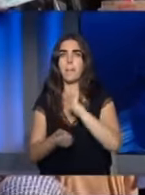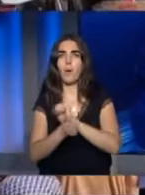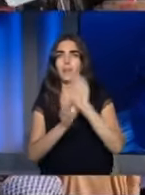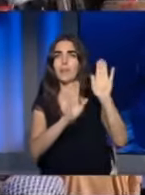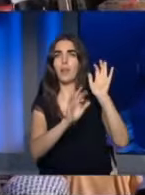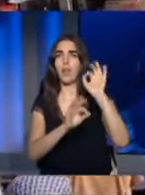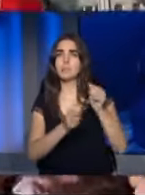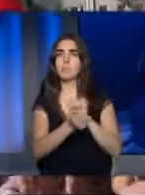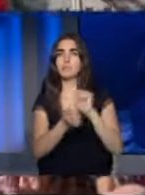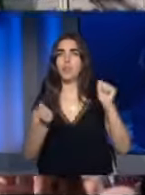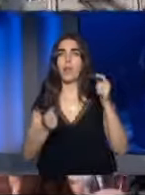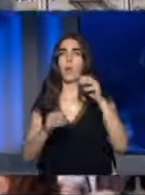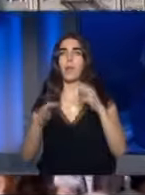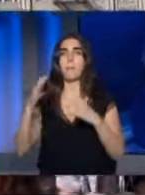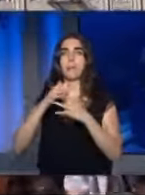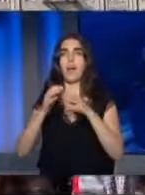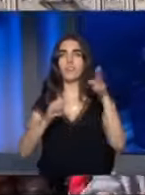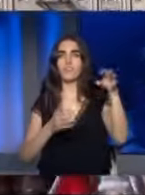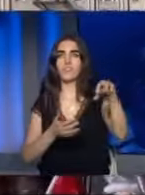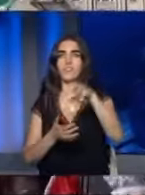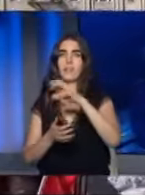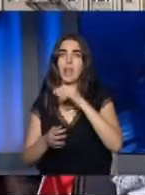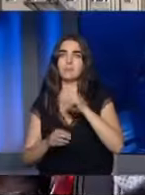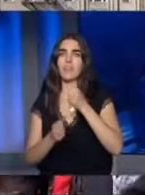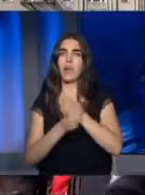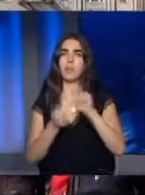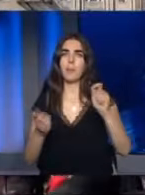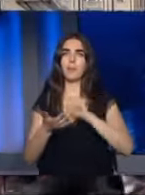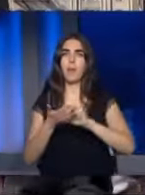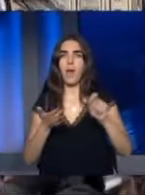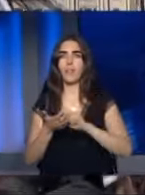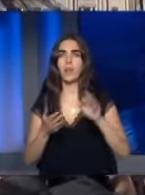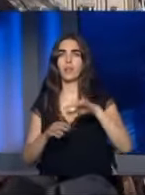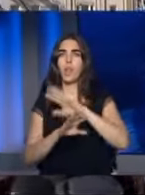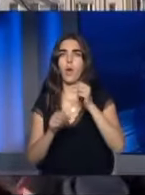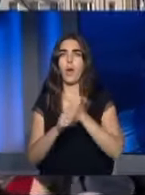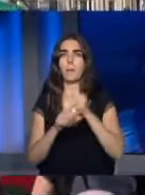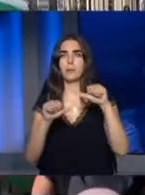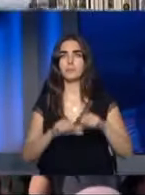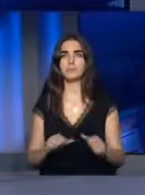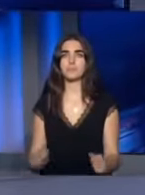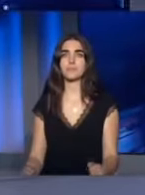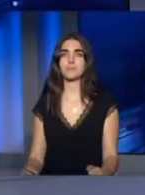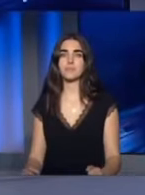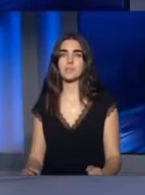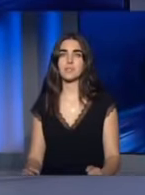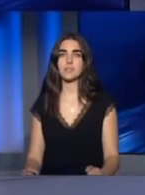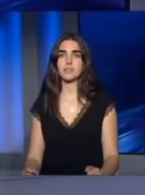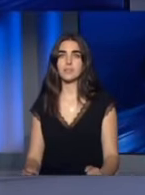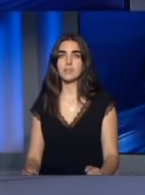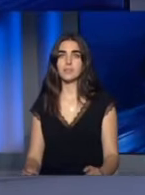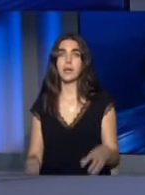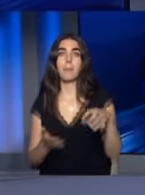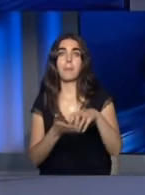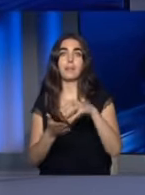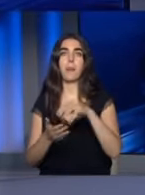بروكلين وقد اتهمت بعضهم بارتكاب مخالفات واعتداءات واتلاف اعمال فنيه بالمتحف وفي